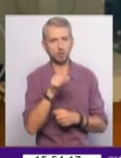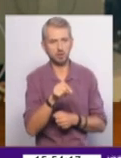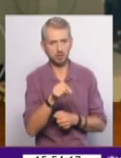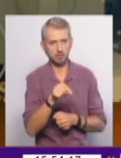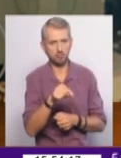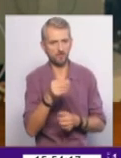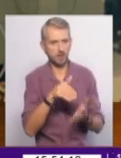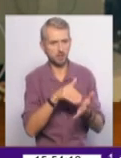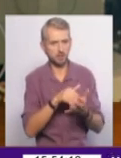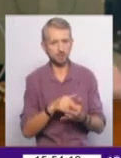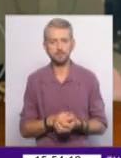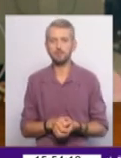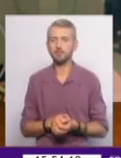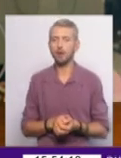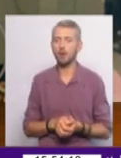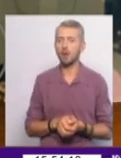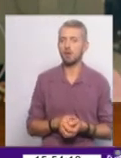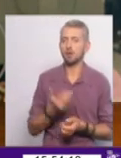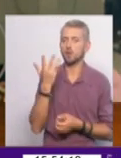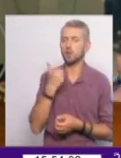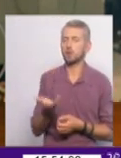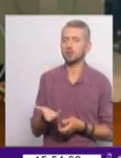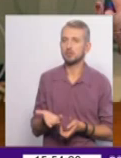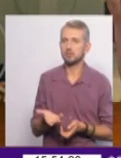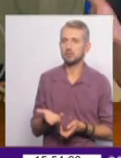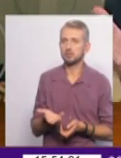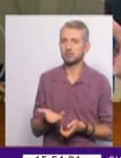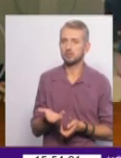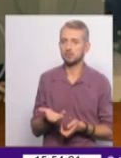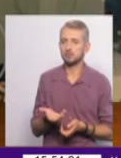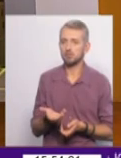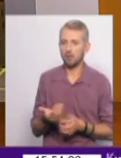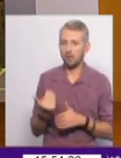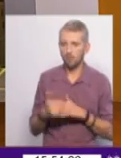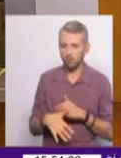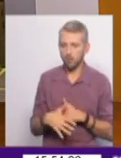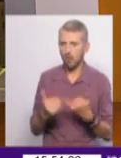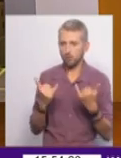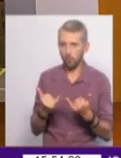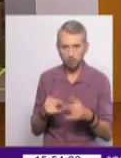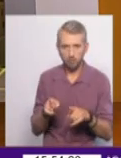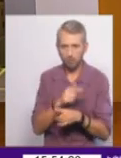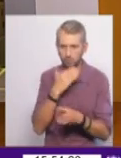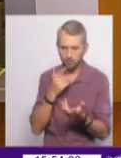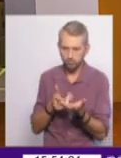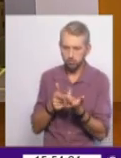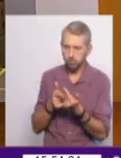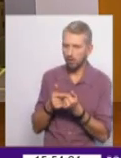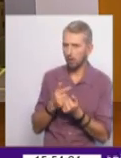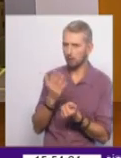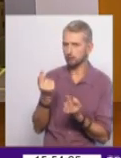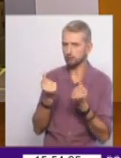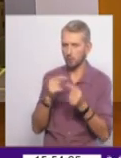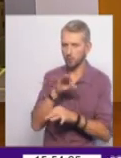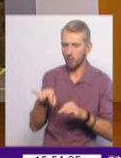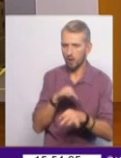ця вартість. Угу. А коли це можна буде зробити? Ми з вами сьогодні стільки перерахували амбітних проєктів,